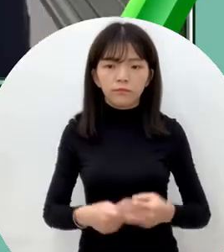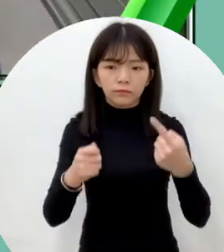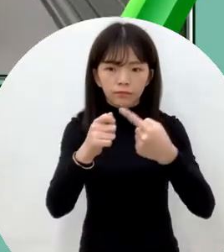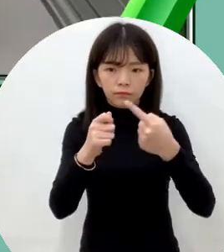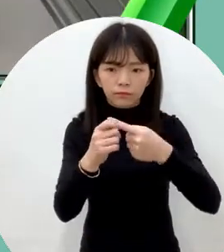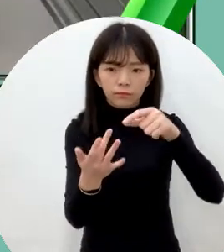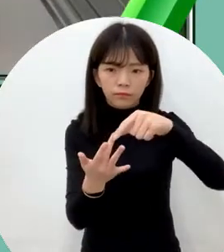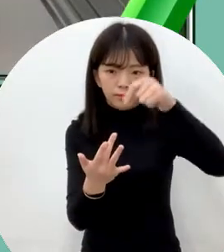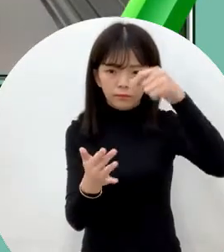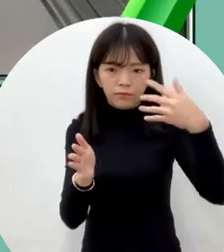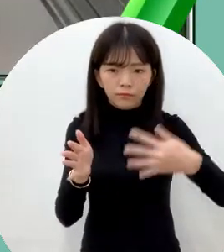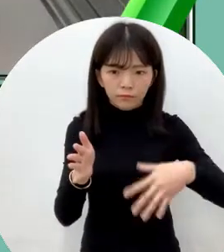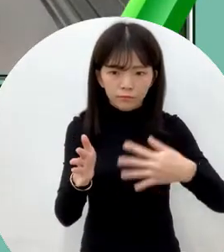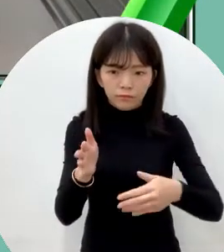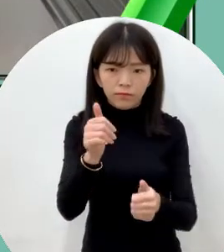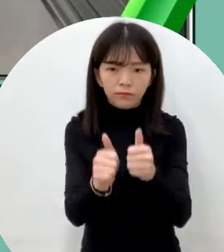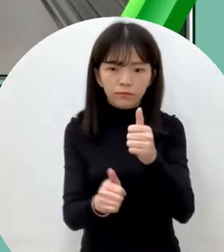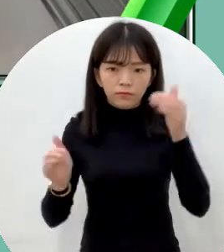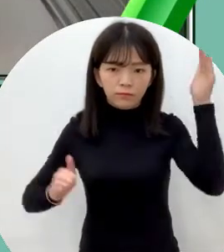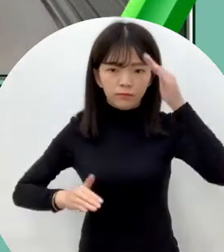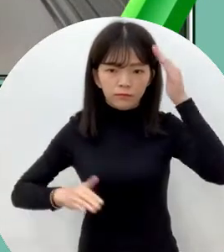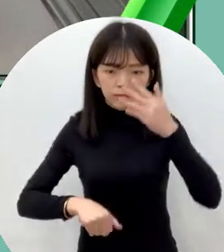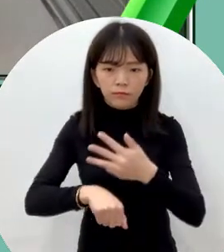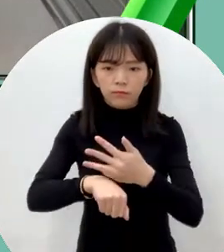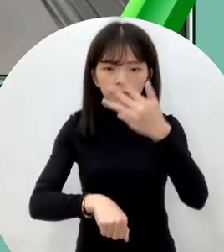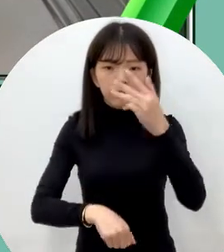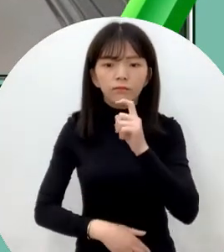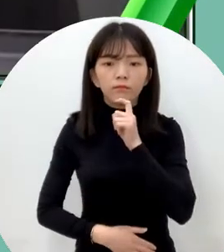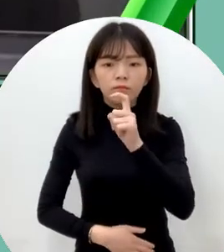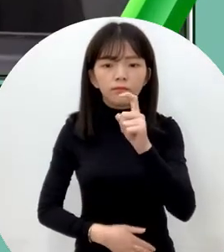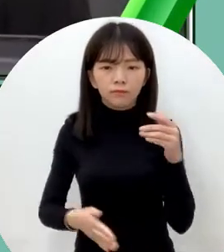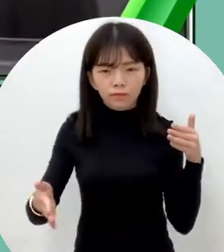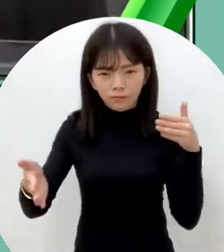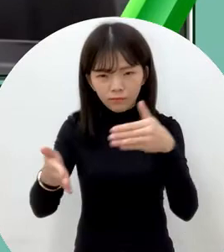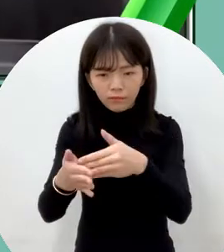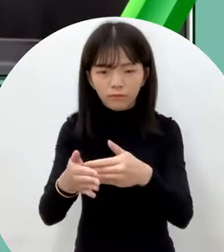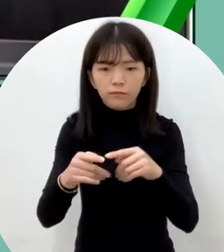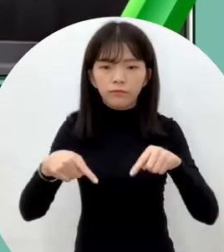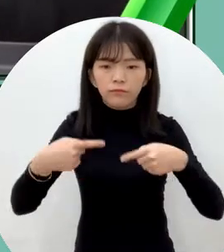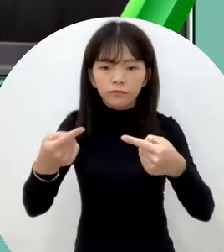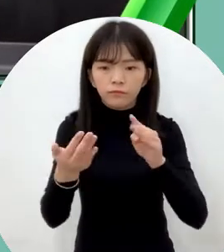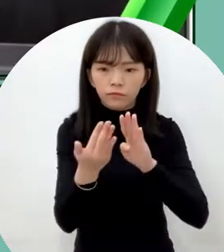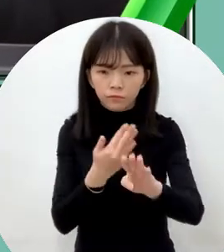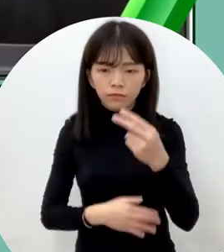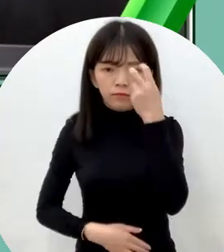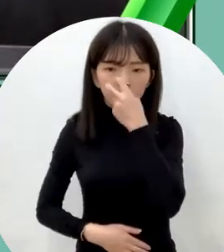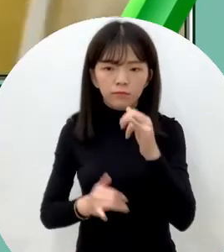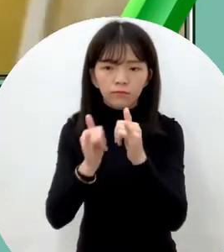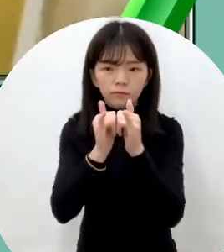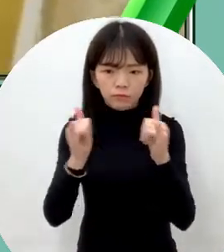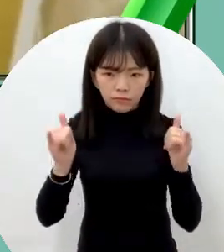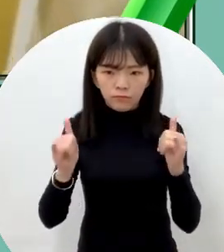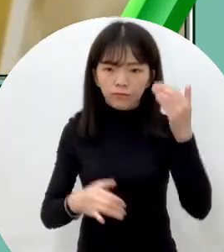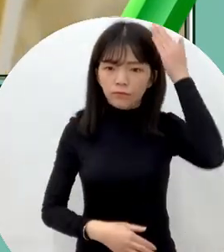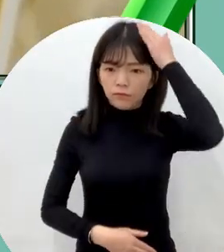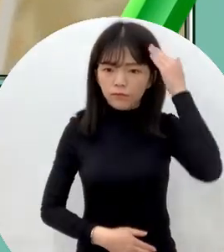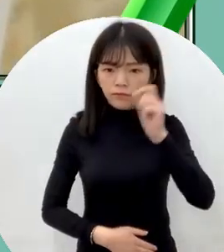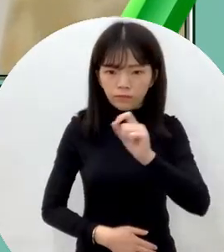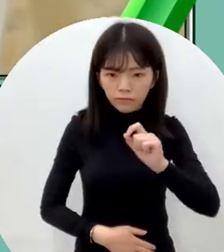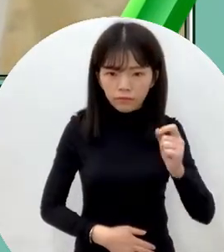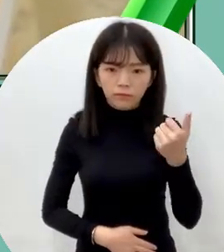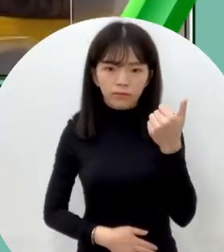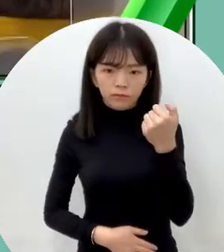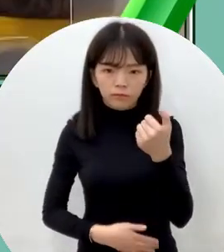1교시를 선택하지 않은 수험생도 8시 10분까지 입실한 뒤에 감독관으로부터 검은색 컴퓨터용 사인펜 및